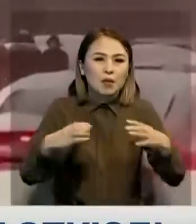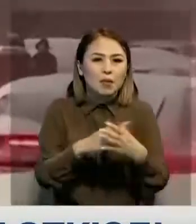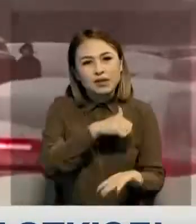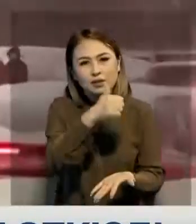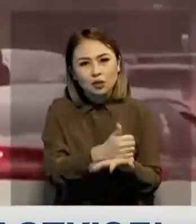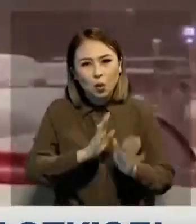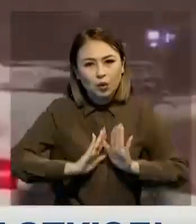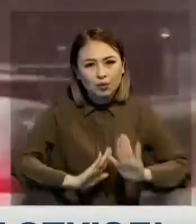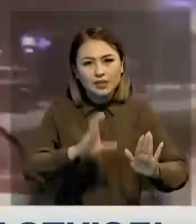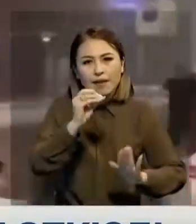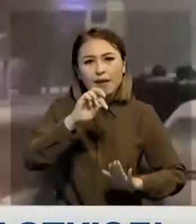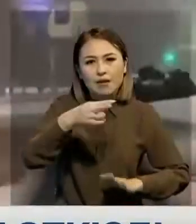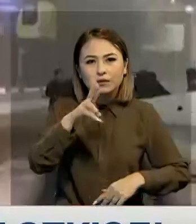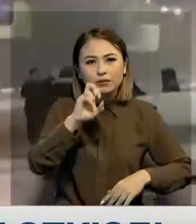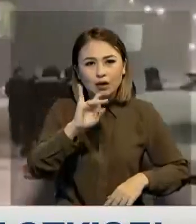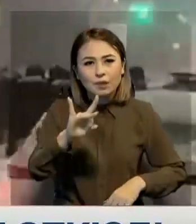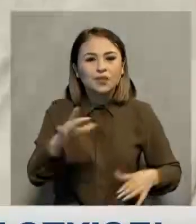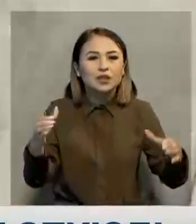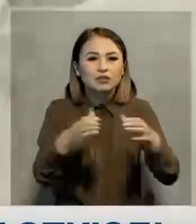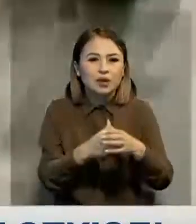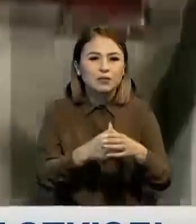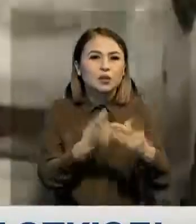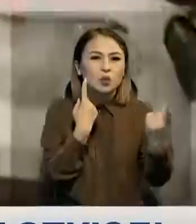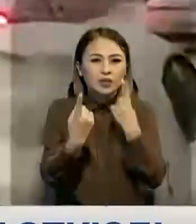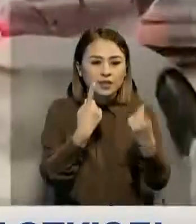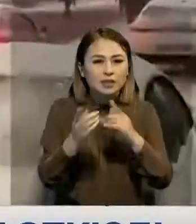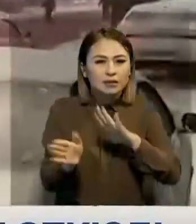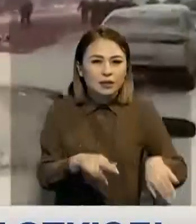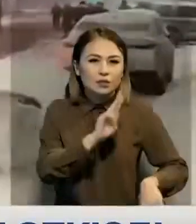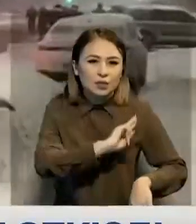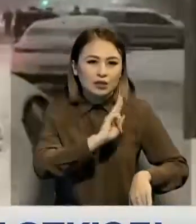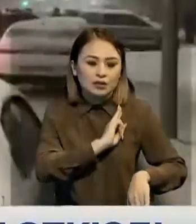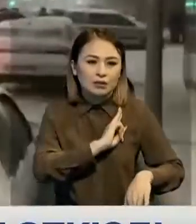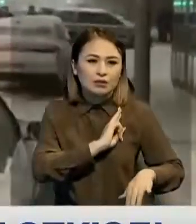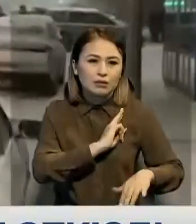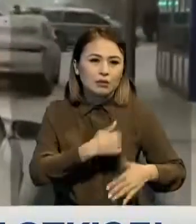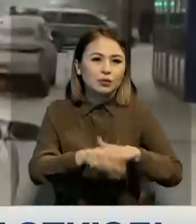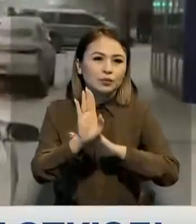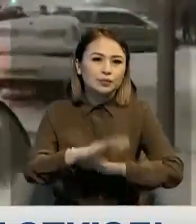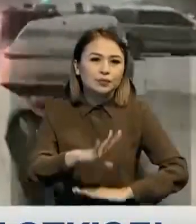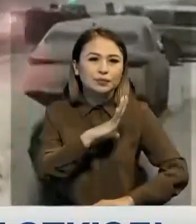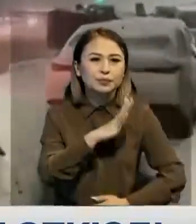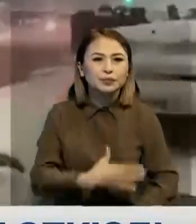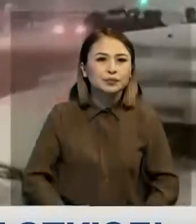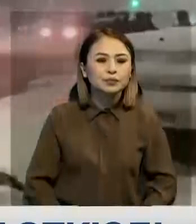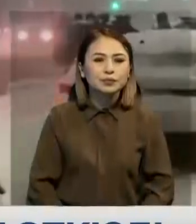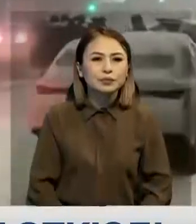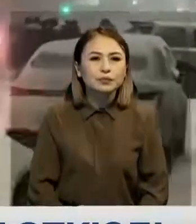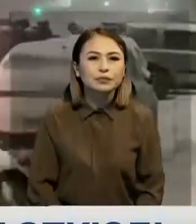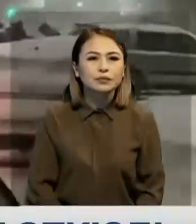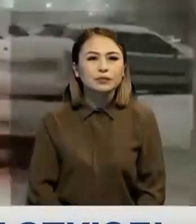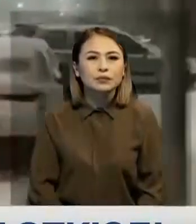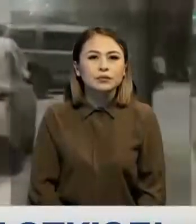полиция департаменті бастығының орынбасары Елдар Әбдікенов барып сөйлескеннен кейін қызметкерлер тарқаған.